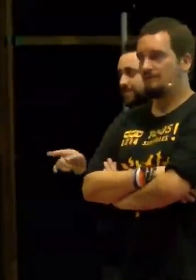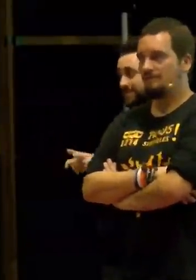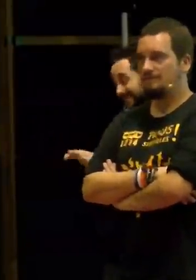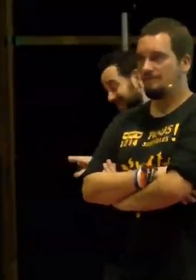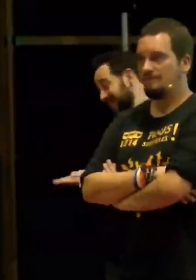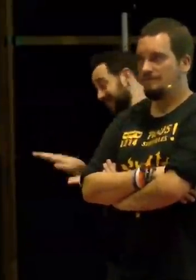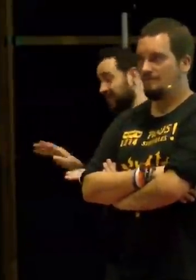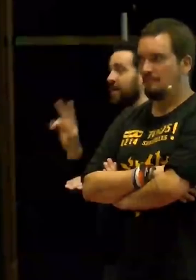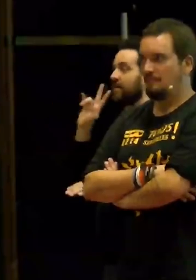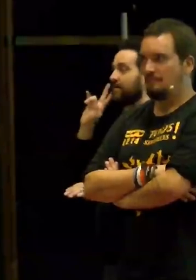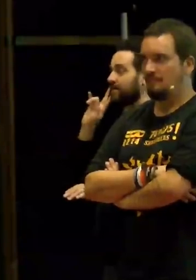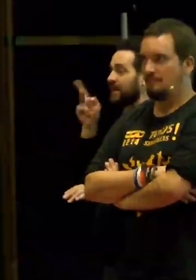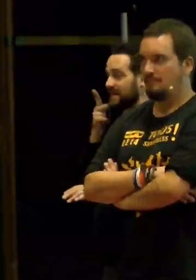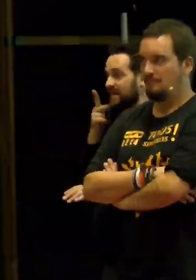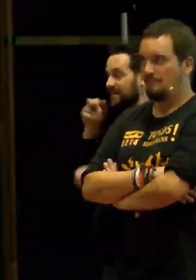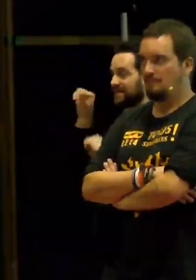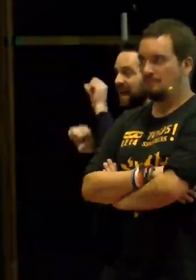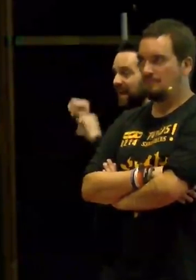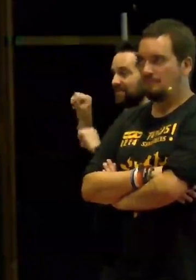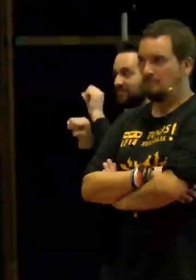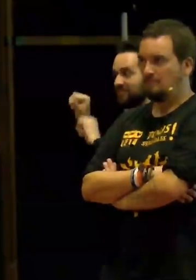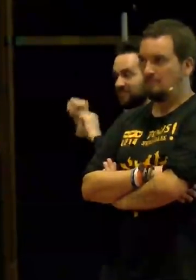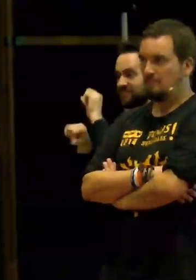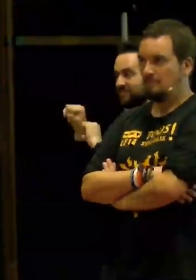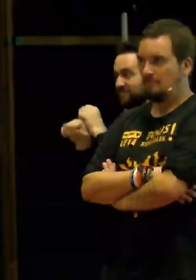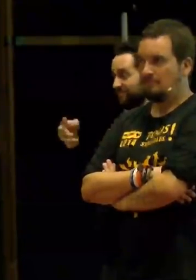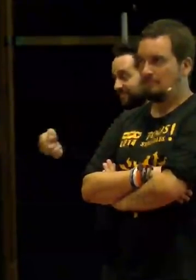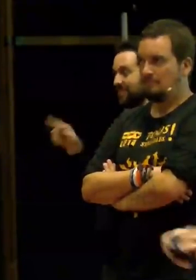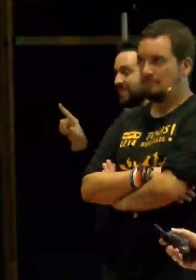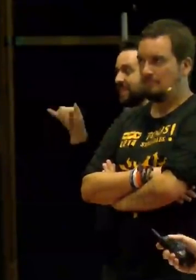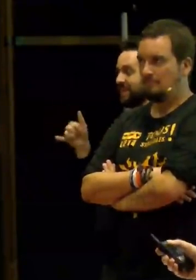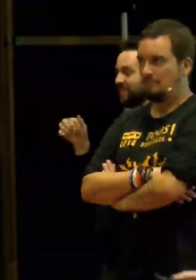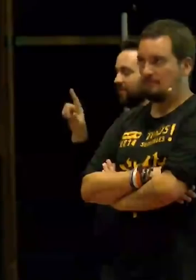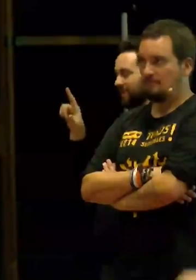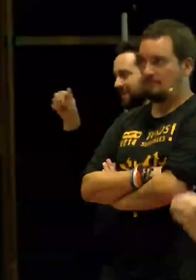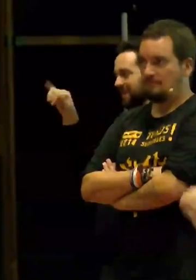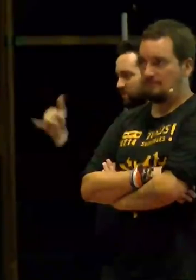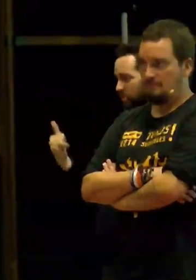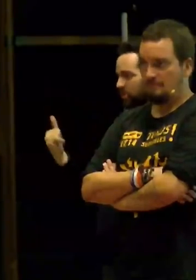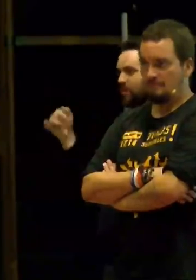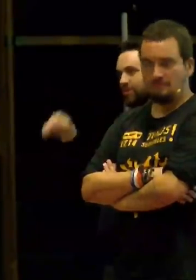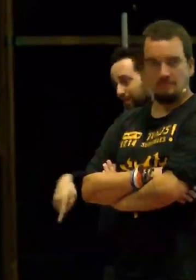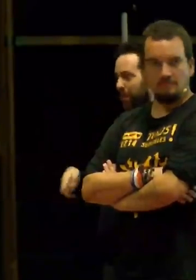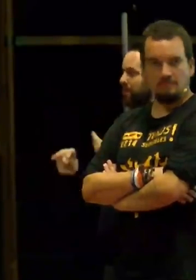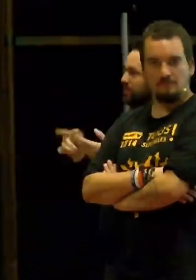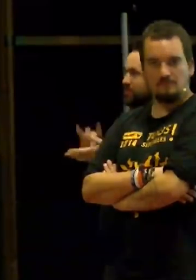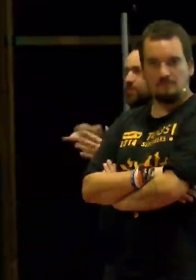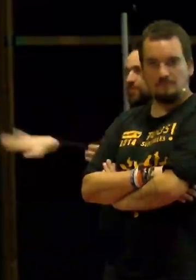Challenge. Veggie Challenge, c'est 21 jours. Partagez-le à toute votre famille. C'est 21